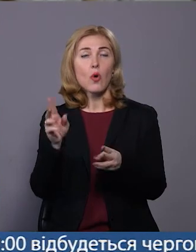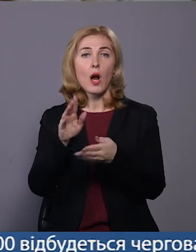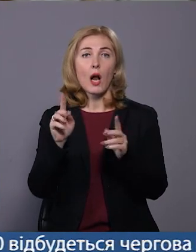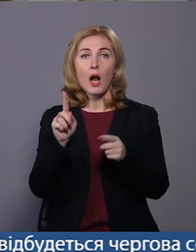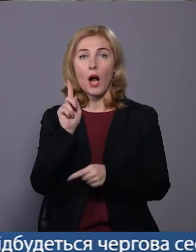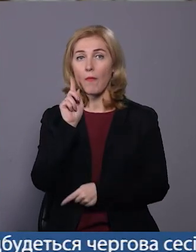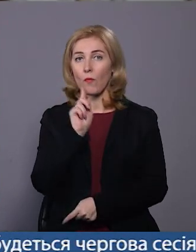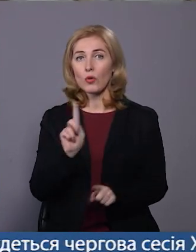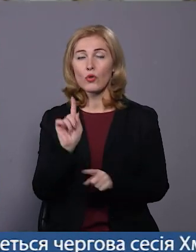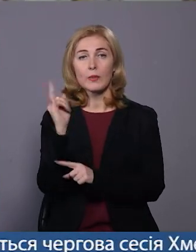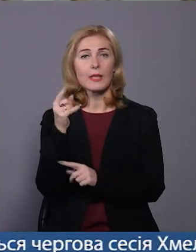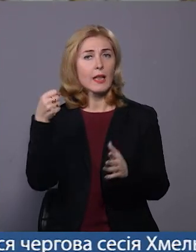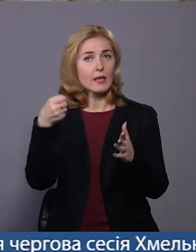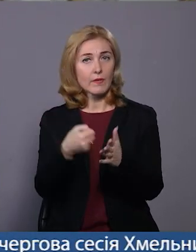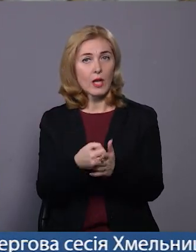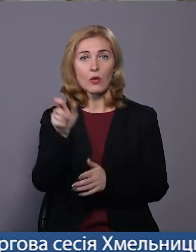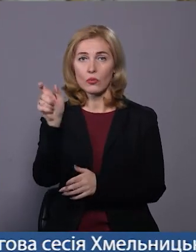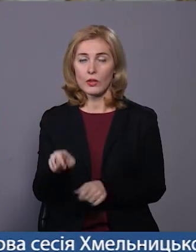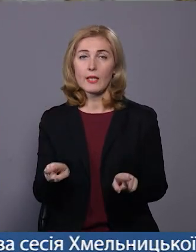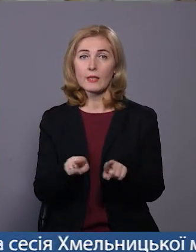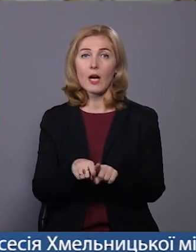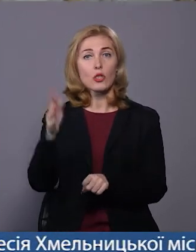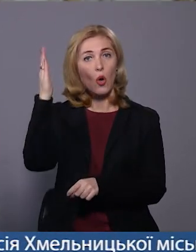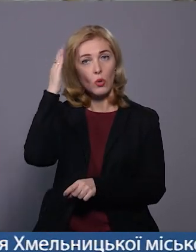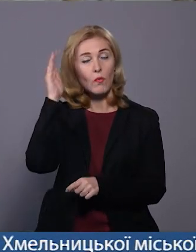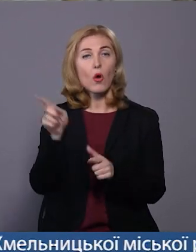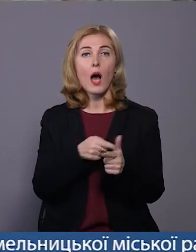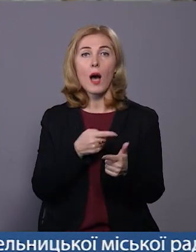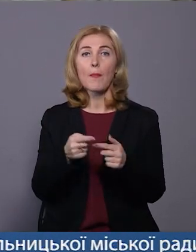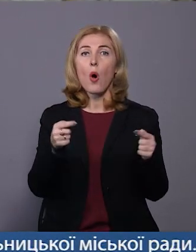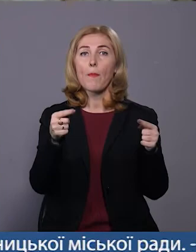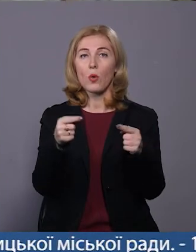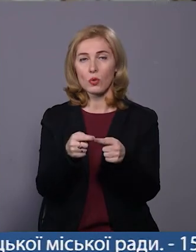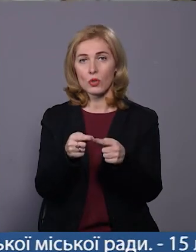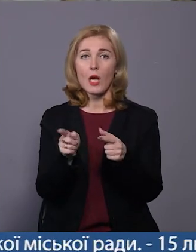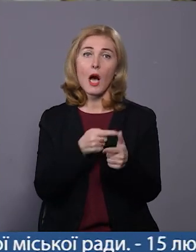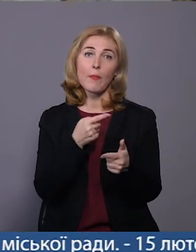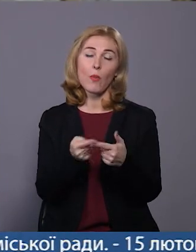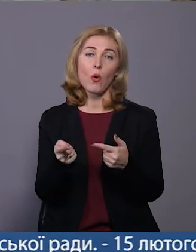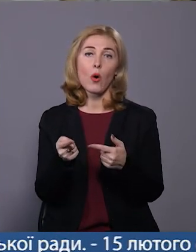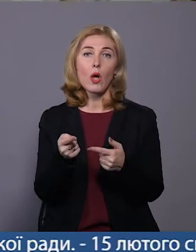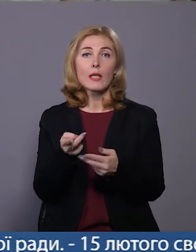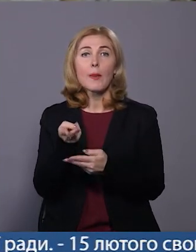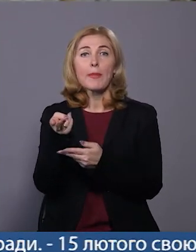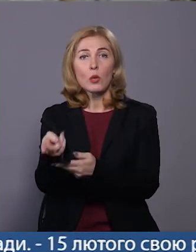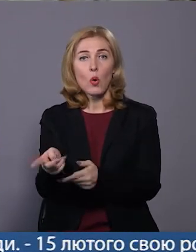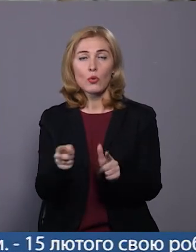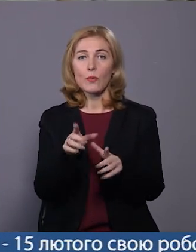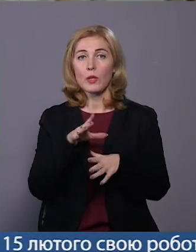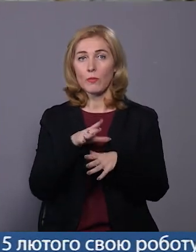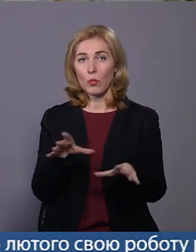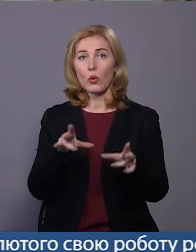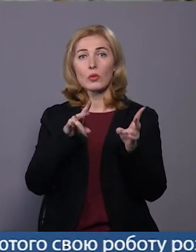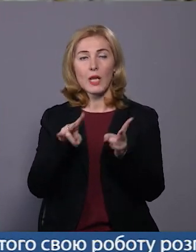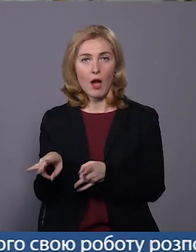того, щоб дитина не вдарилась, і людина також головною головою, або якийсь обгострий кут, або там на підлогу, щоб не було потім механічної